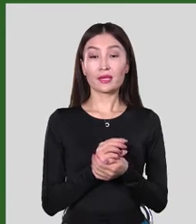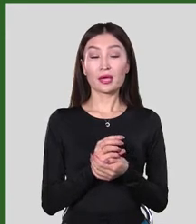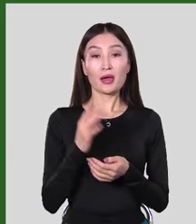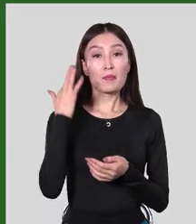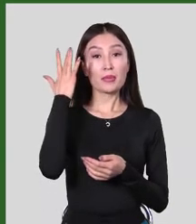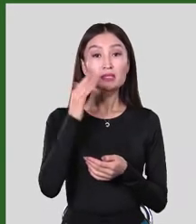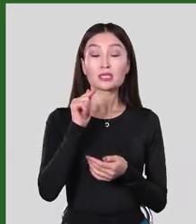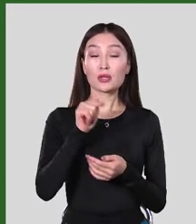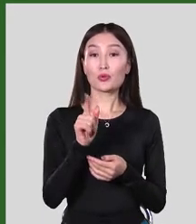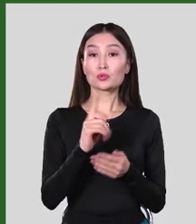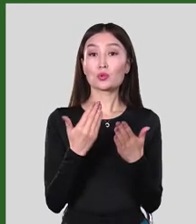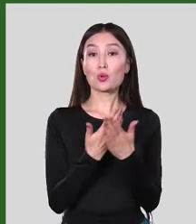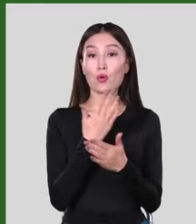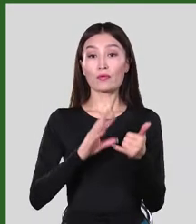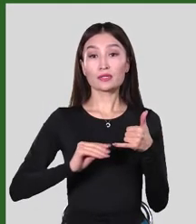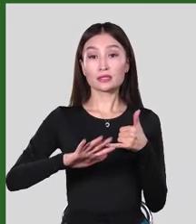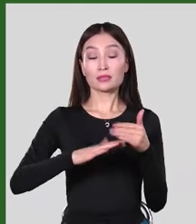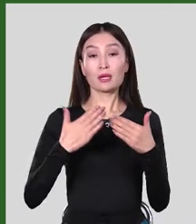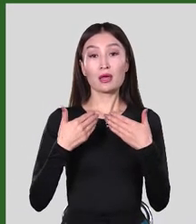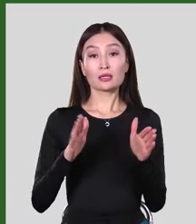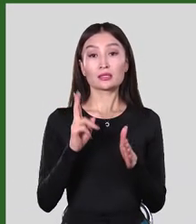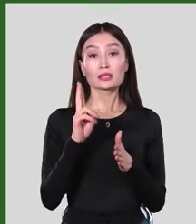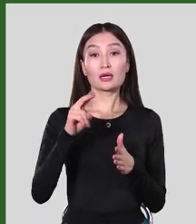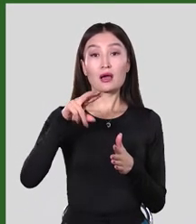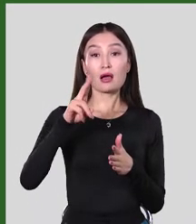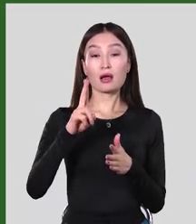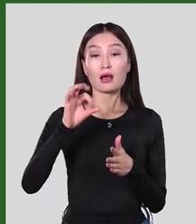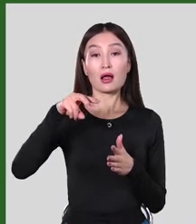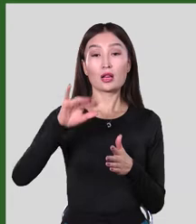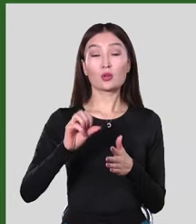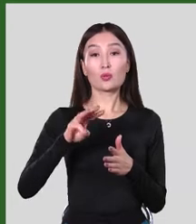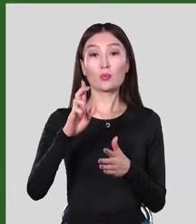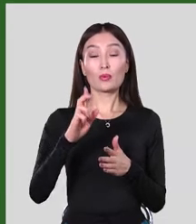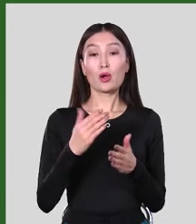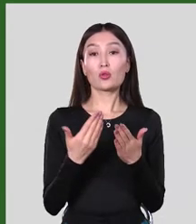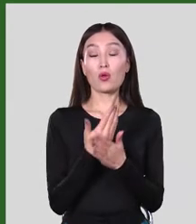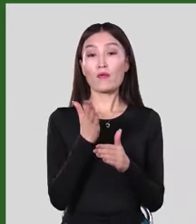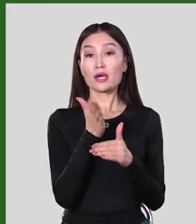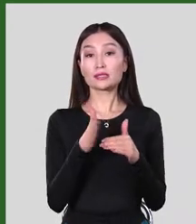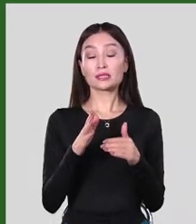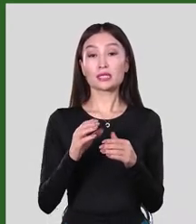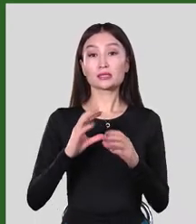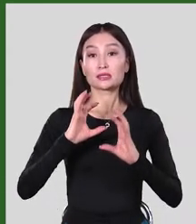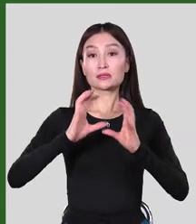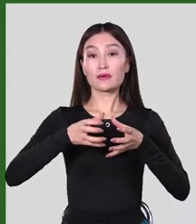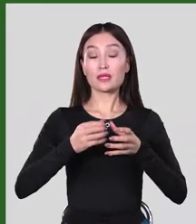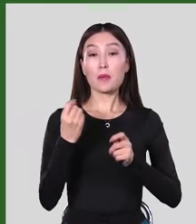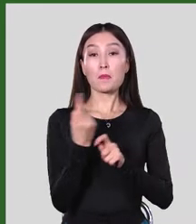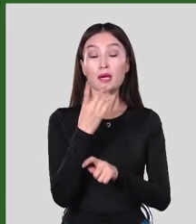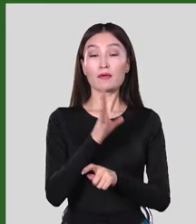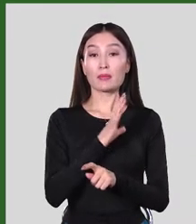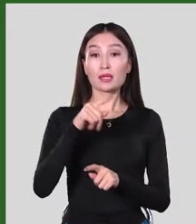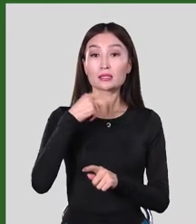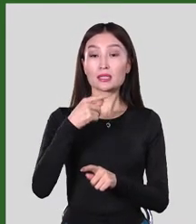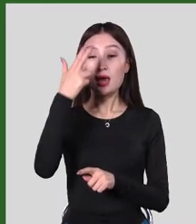Мысль о том, что новые земли, открытые Колумбом, это новая часть света, впервые была высказана